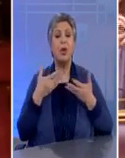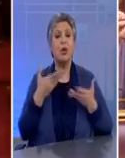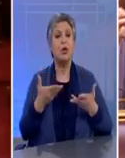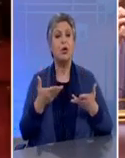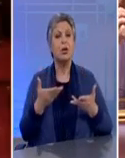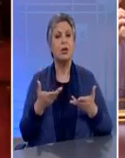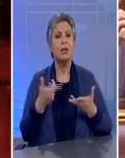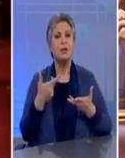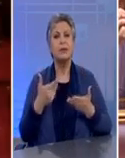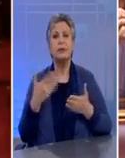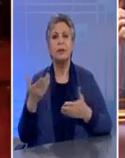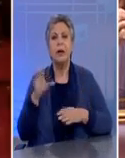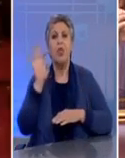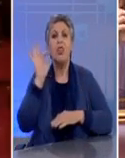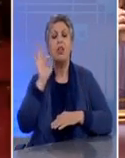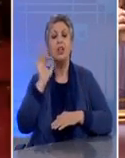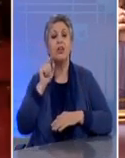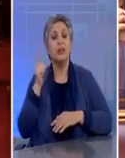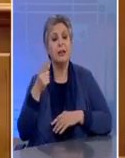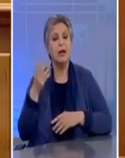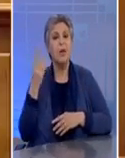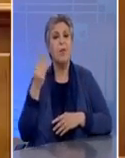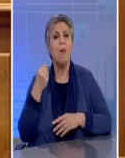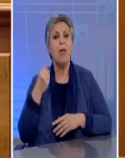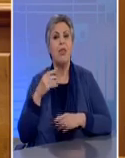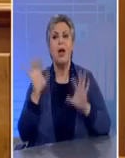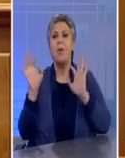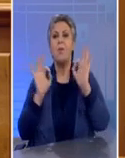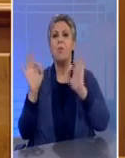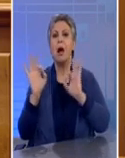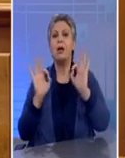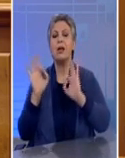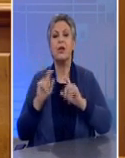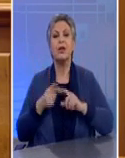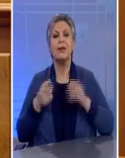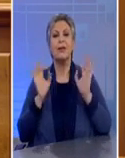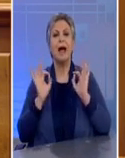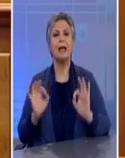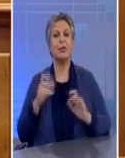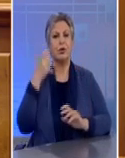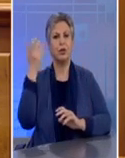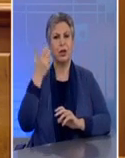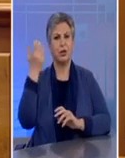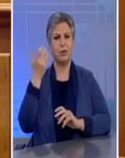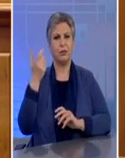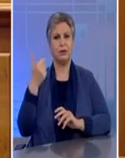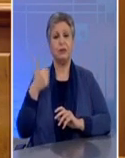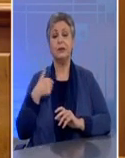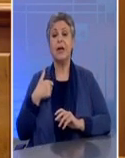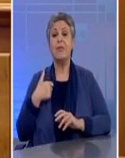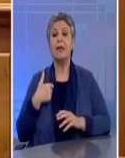Πρέπει να ξέρει η Θεσσαλονίκη και η Μακεδονία ποια είναι η θέση. Για την Ένωση Κεντρών είναι να αλλάξουν